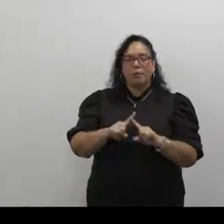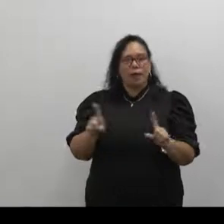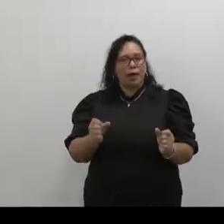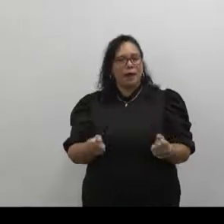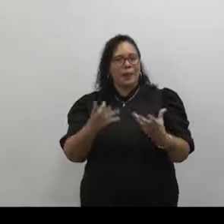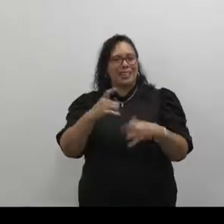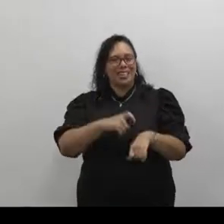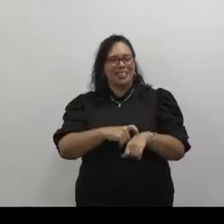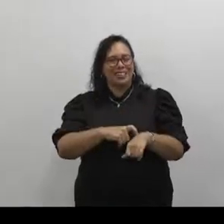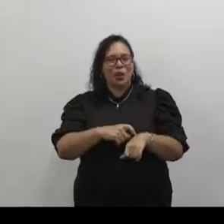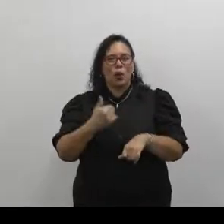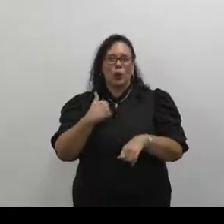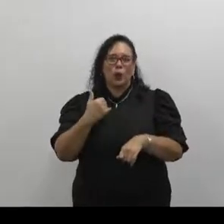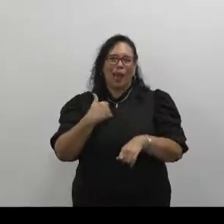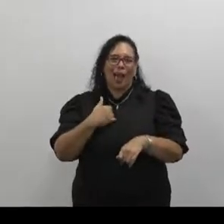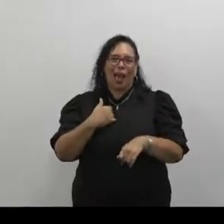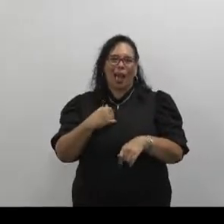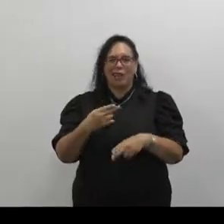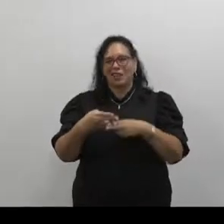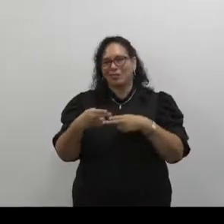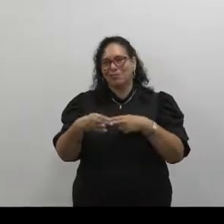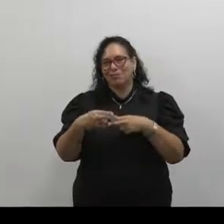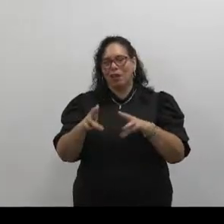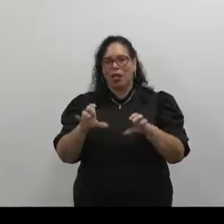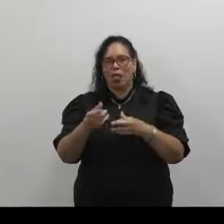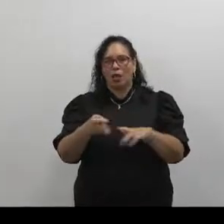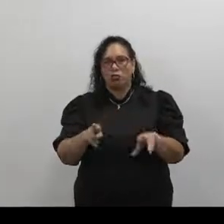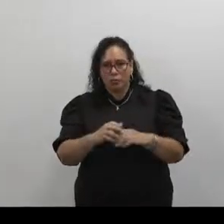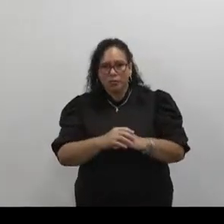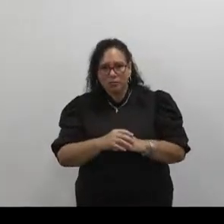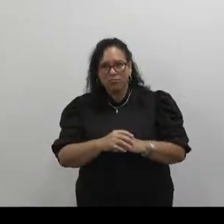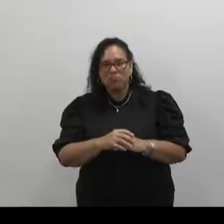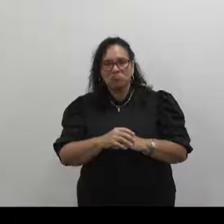tạm với đại dương ai pra bàn